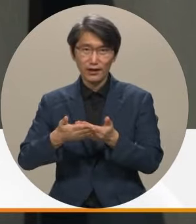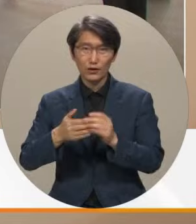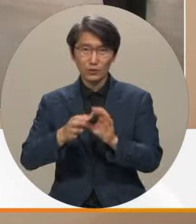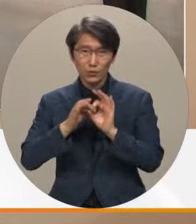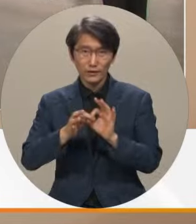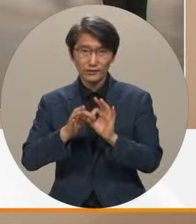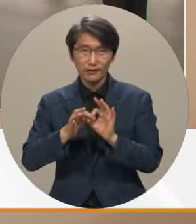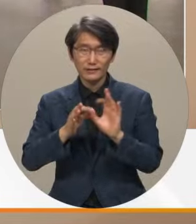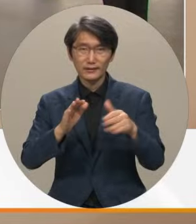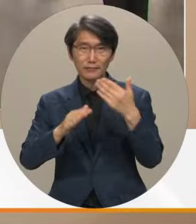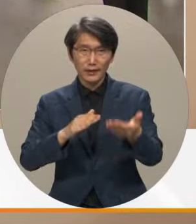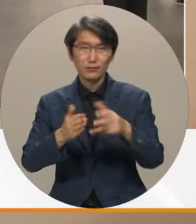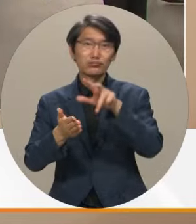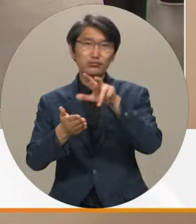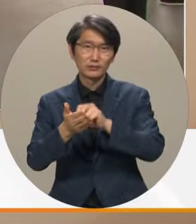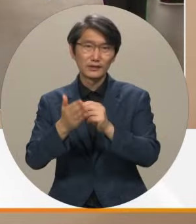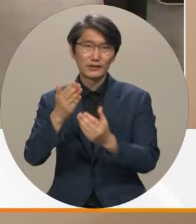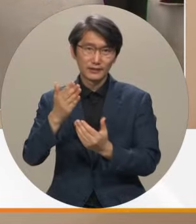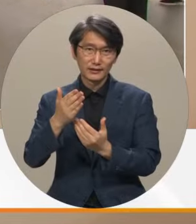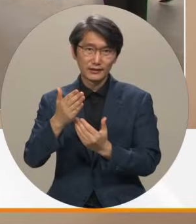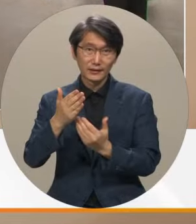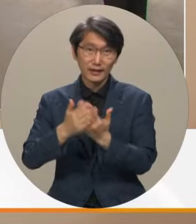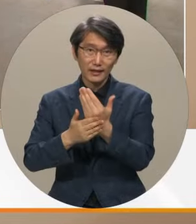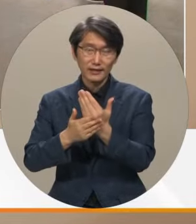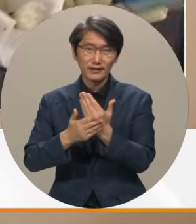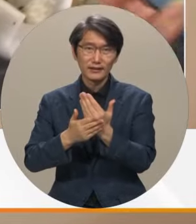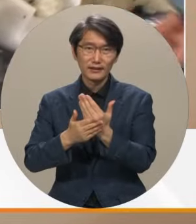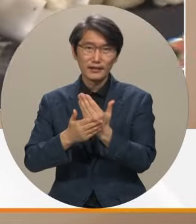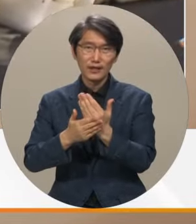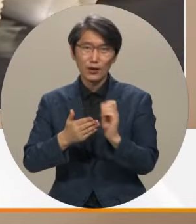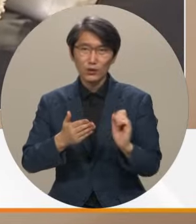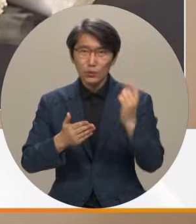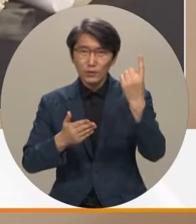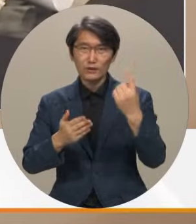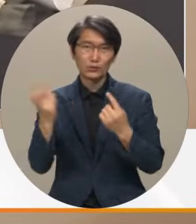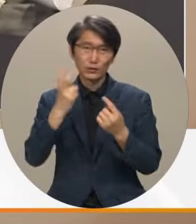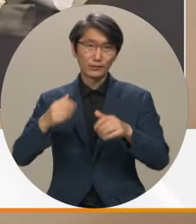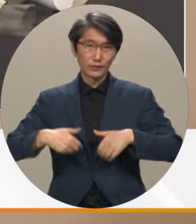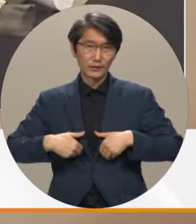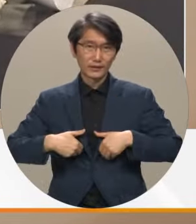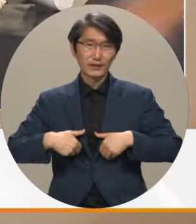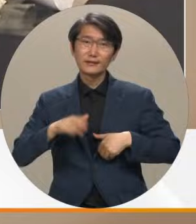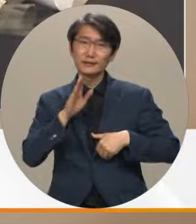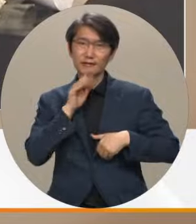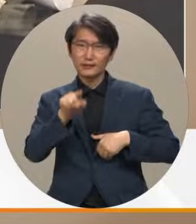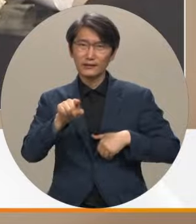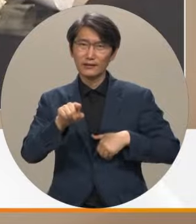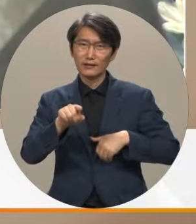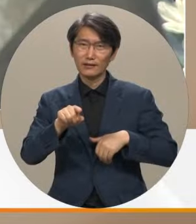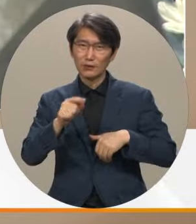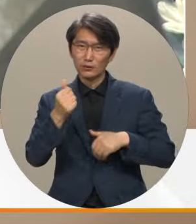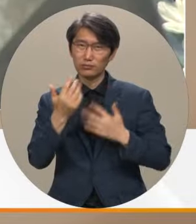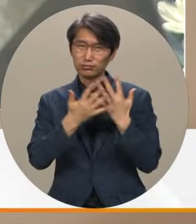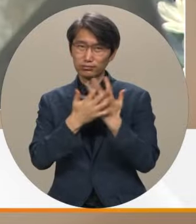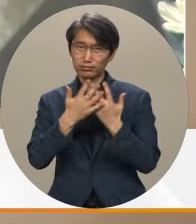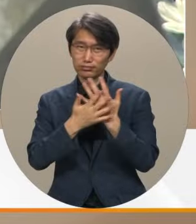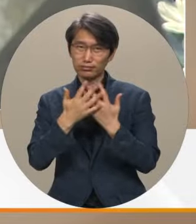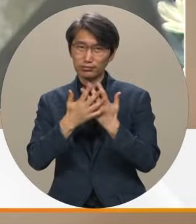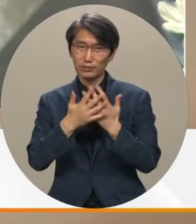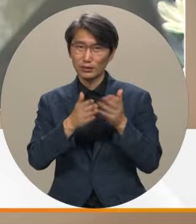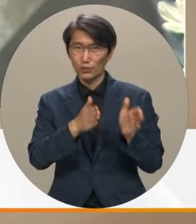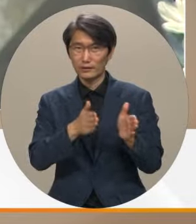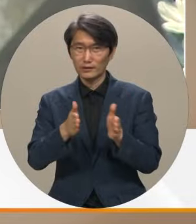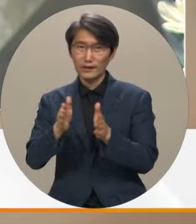나서 문제가 발생한 그 연유를 조사를 해야 하는데 네. 실제로는 그게 잘 이루어지지 않고 있어요. 그래서 그런 점에서